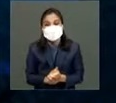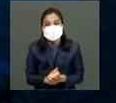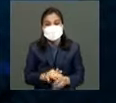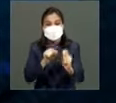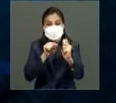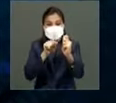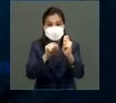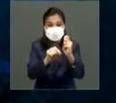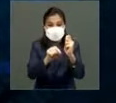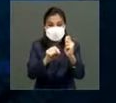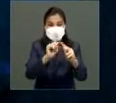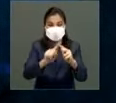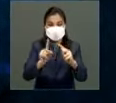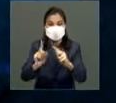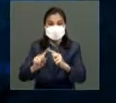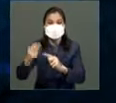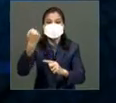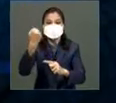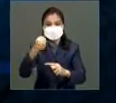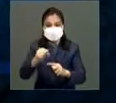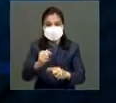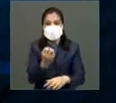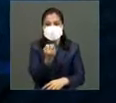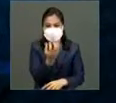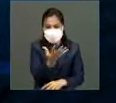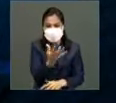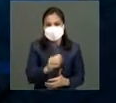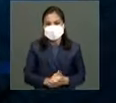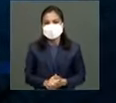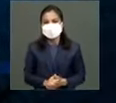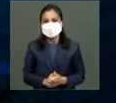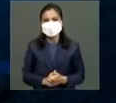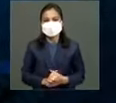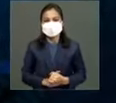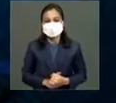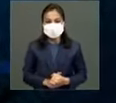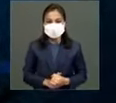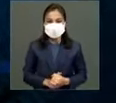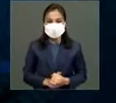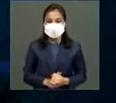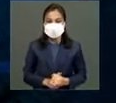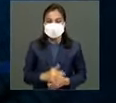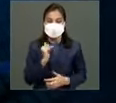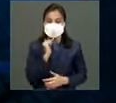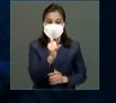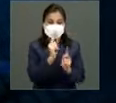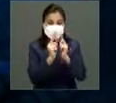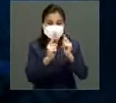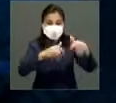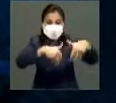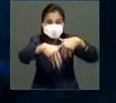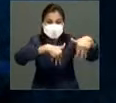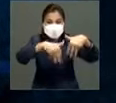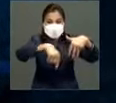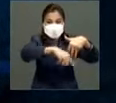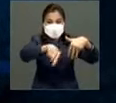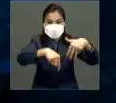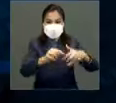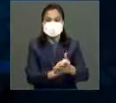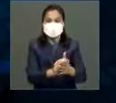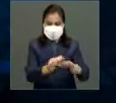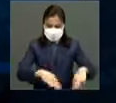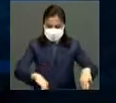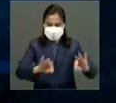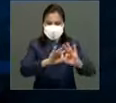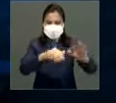ตนี้นะครับที่ดึงขึ้นมาสูงสุดนะครับแล้วก็ได้ไปพูดคุยถึงชุมชนที่ตอนนี้เป็นคลัสเตอร์สำคัญ